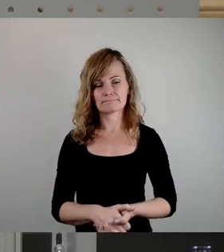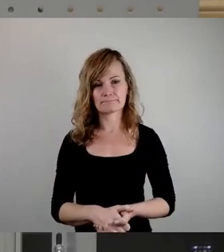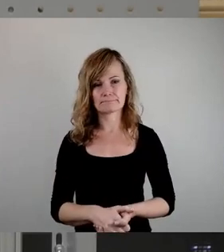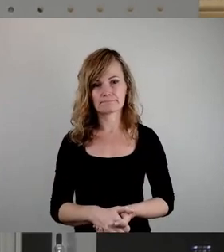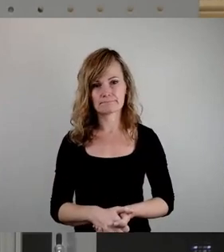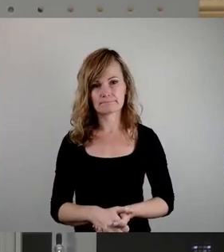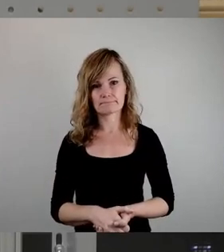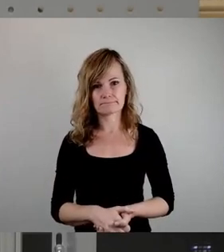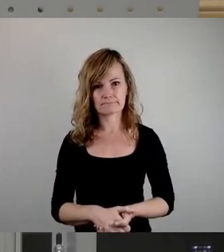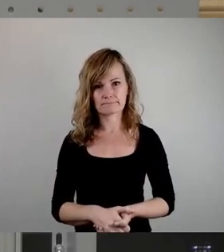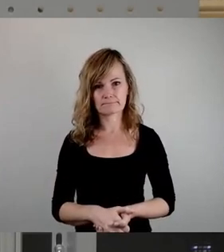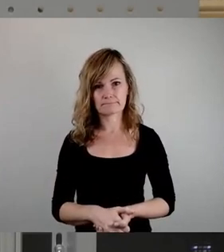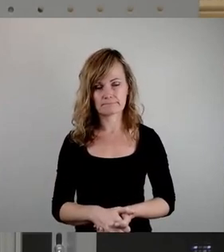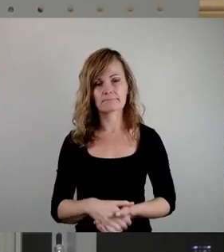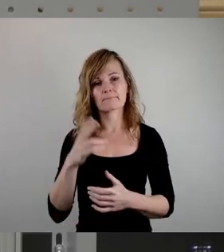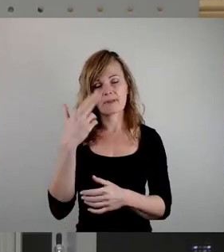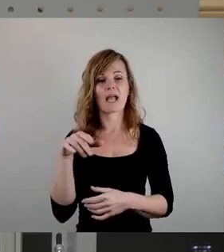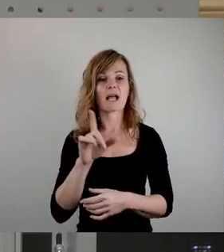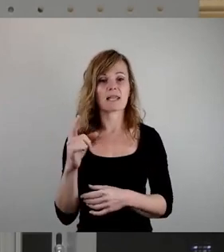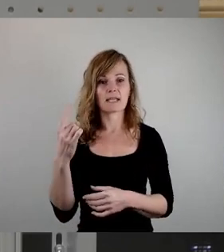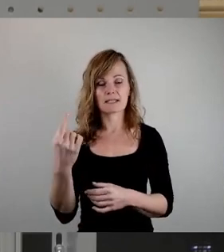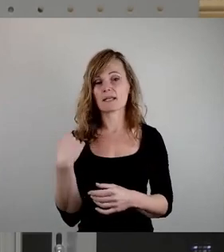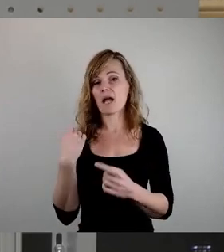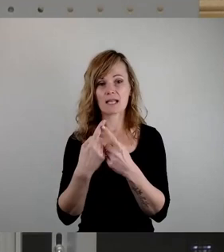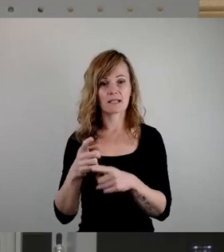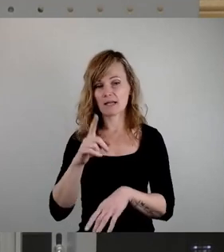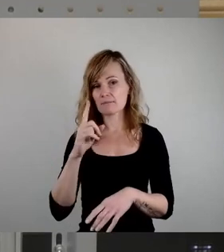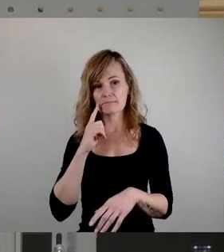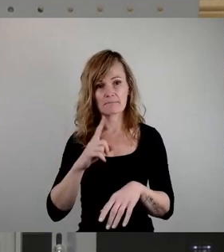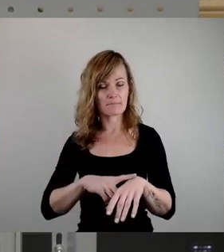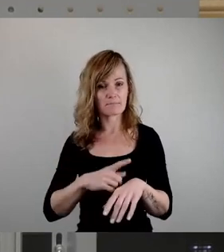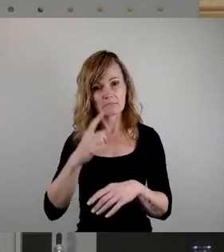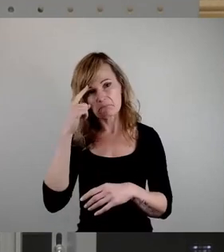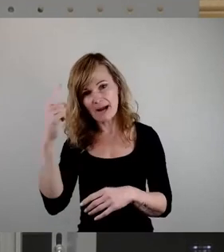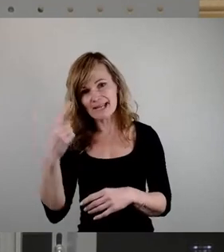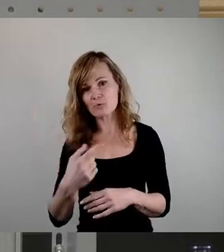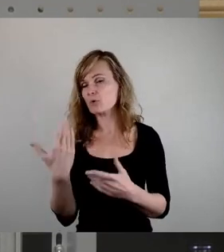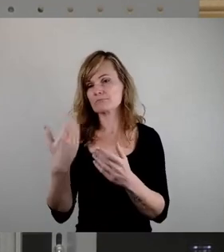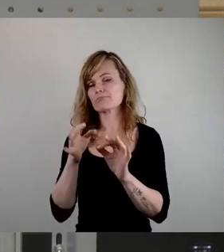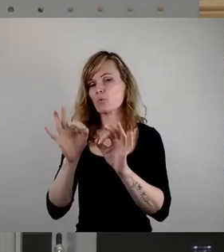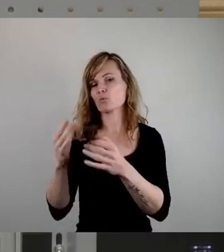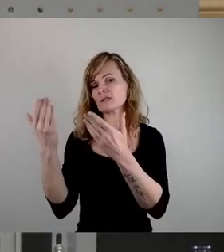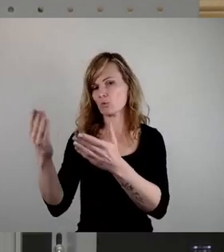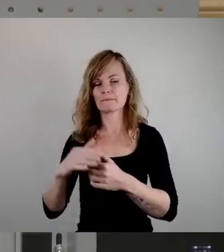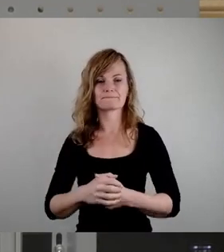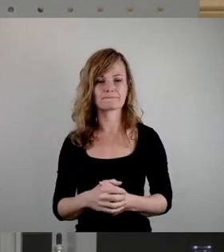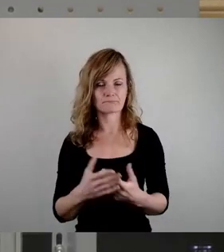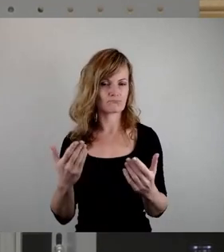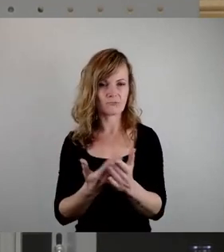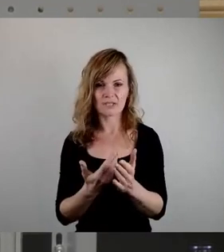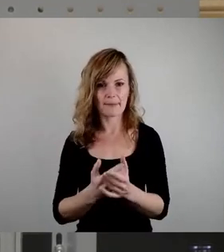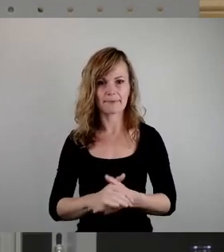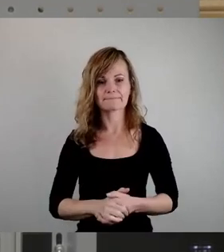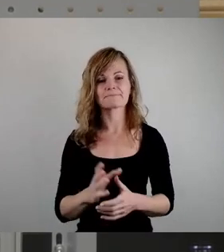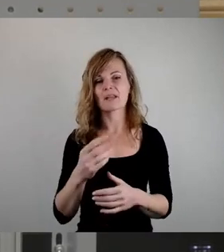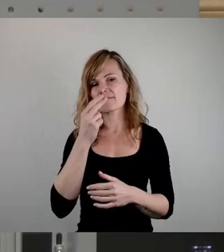an. Herr Lichti hat eine vollkommen andere Meinung, das ist aber auch ganz gut. Und von daher, wir werden